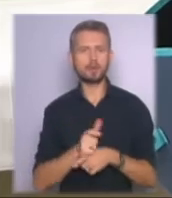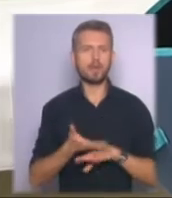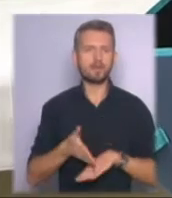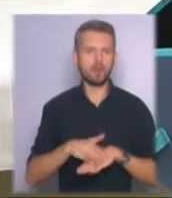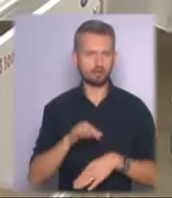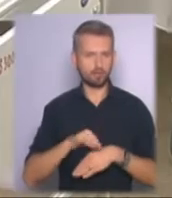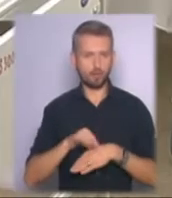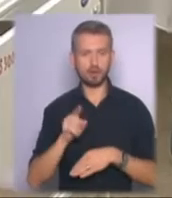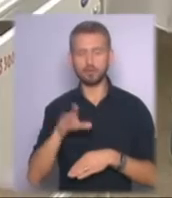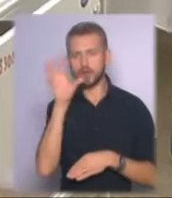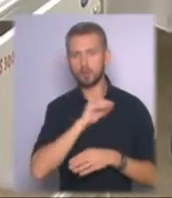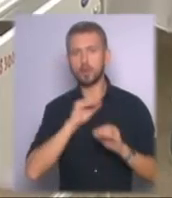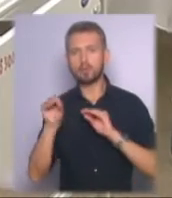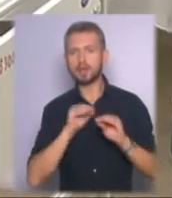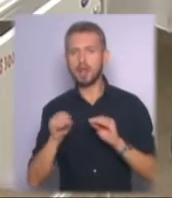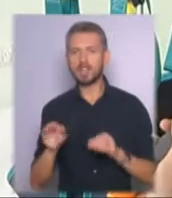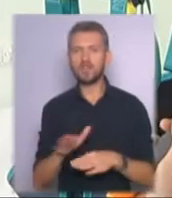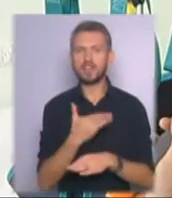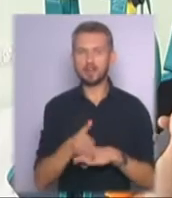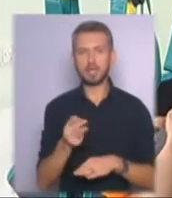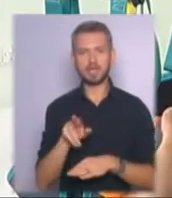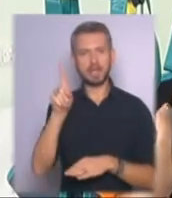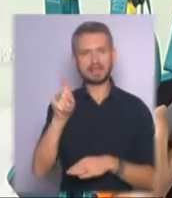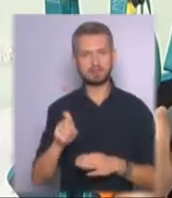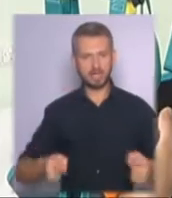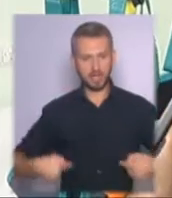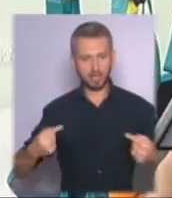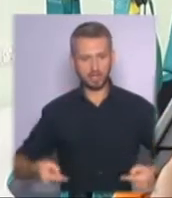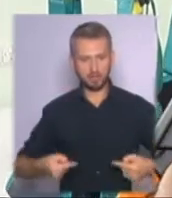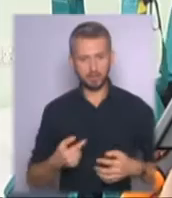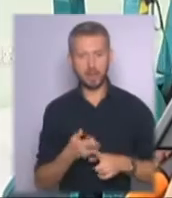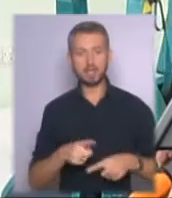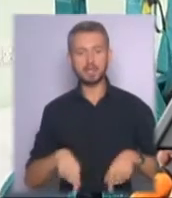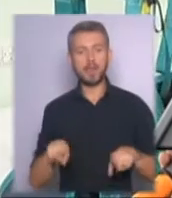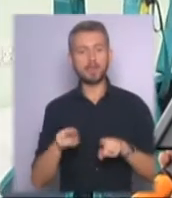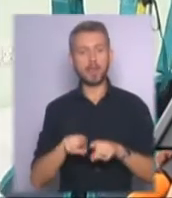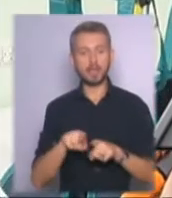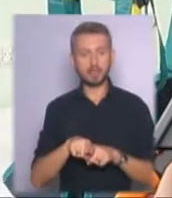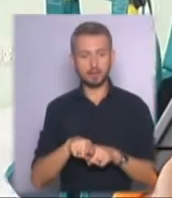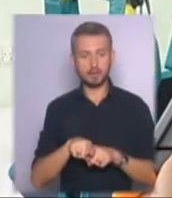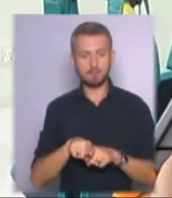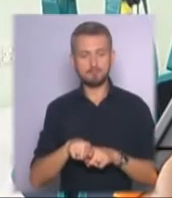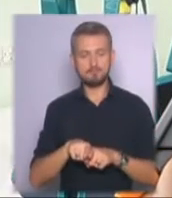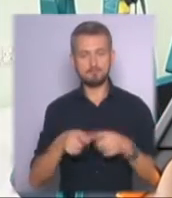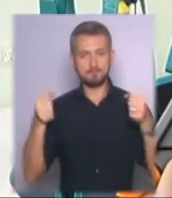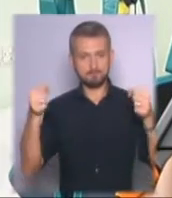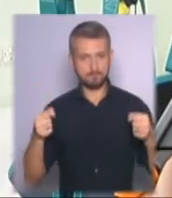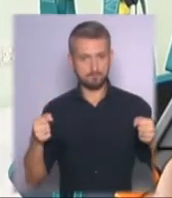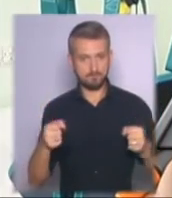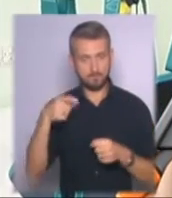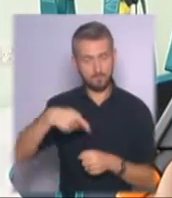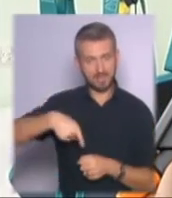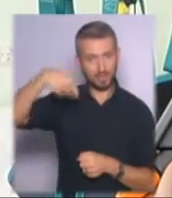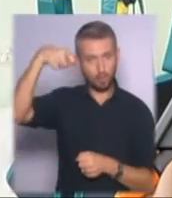вдалося обладнати відділення для спинальників. Це такий підйомник, де така